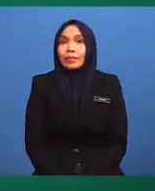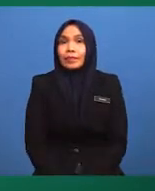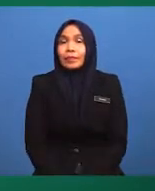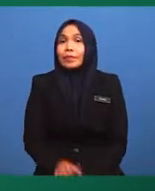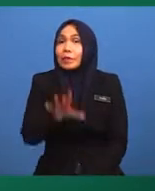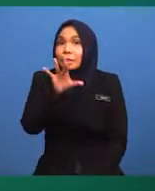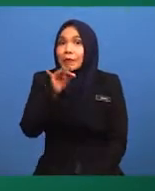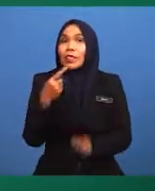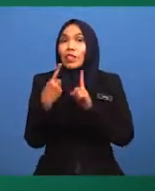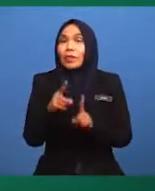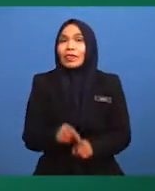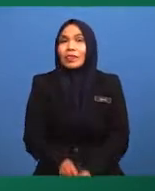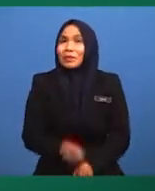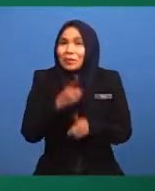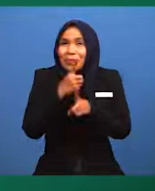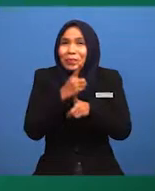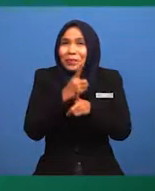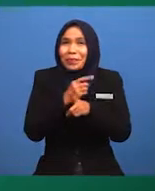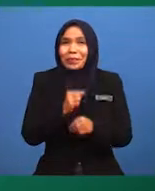Pilih jawapan yang tepat sekali.